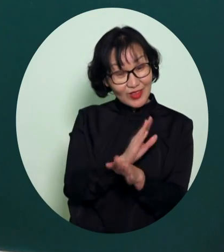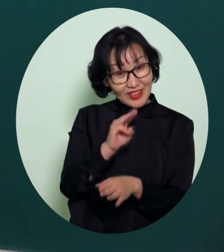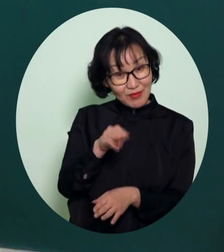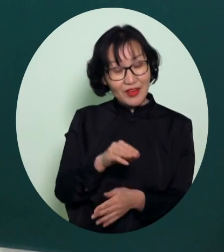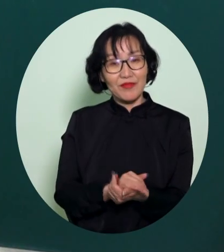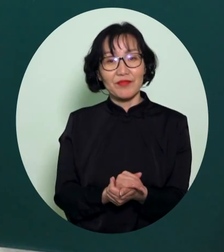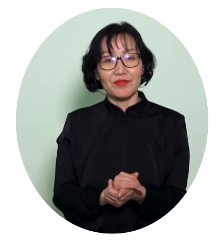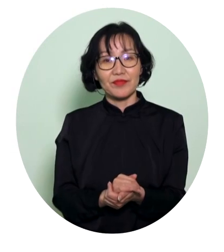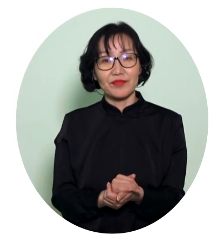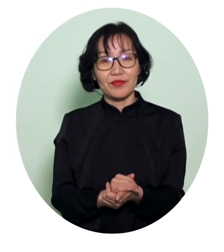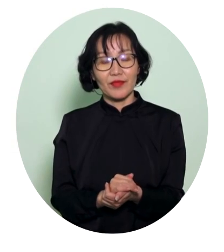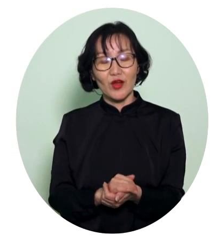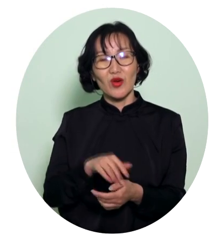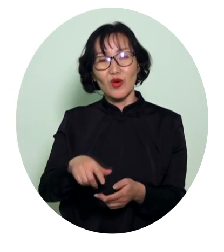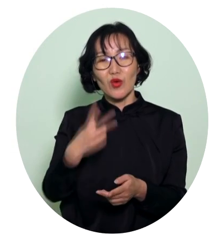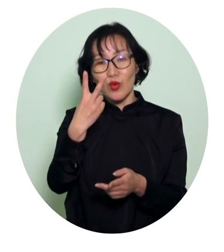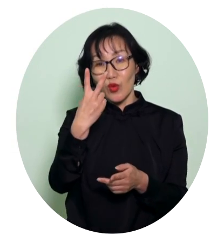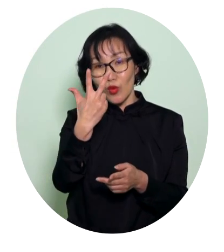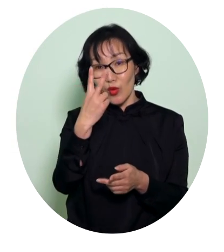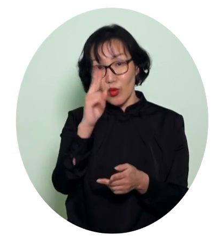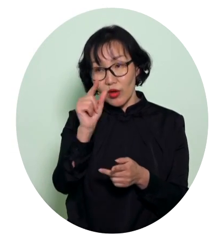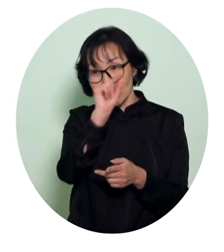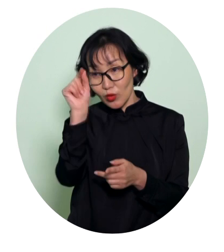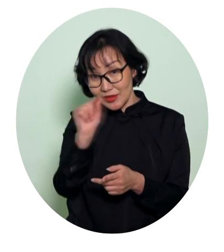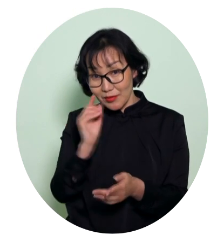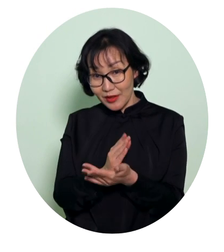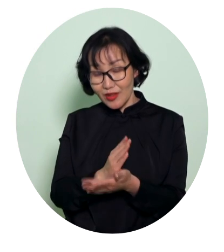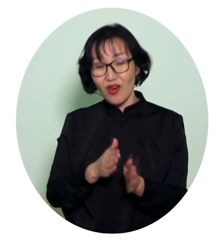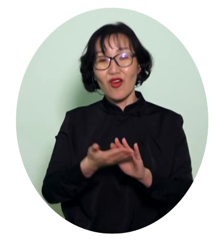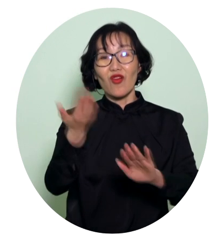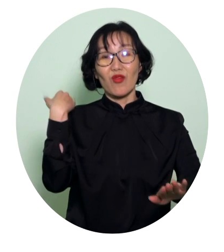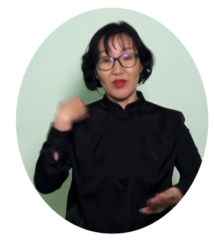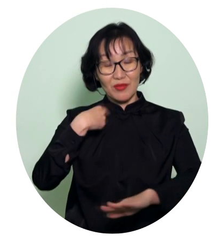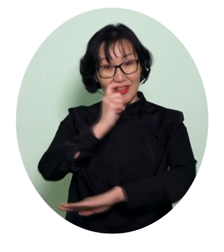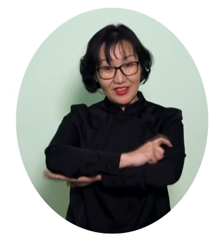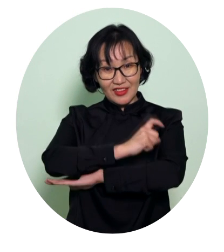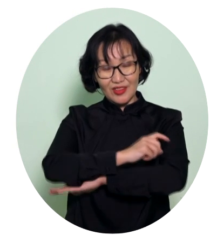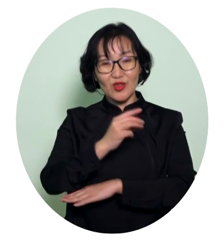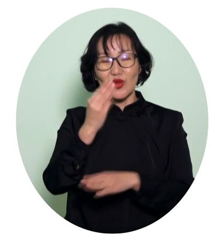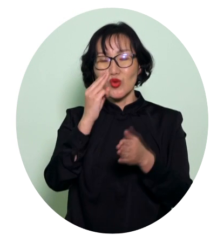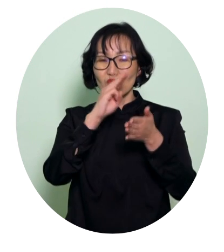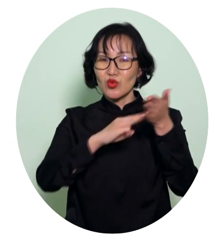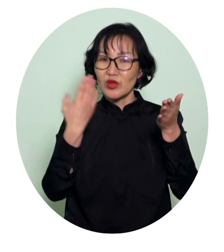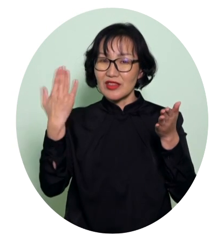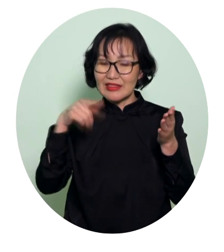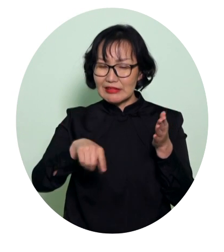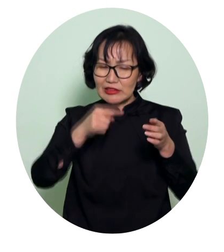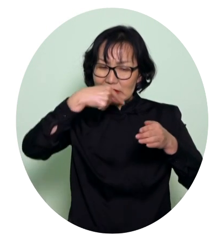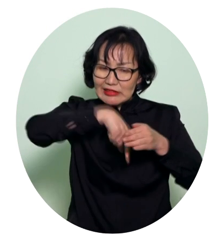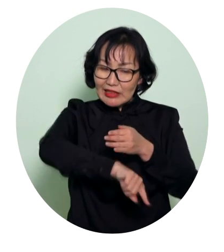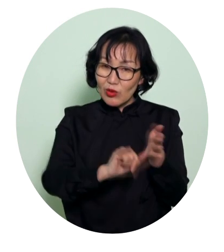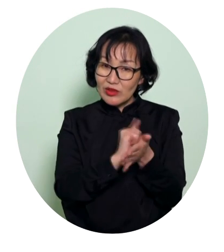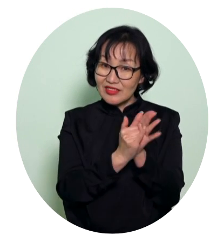авлаа. За одоо багш нэг 3 үгийн дагуур зурсан байгаа. Өмнөх хичээлдэр бид нар шүлгийн 70 утга